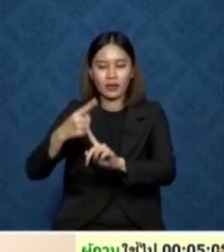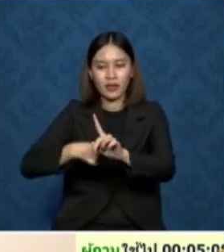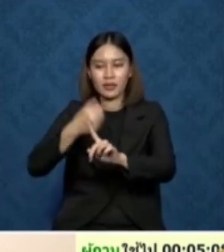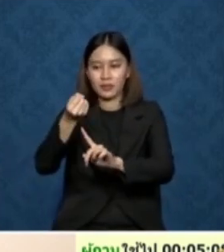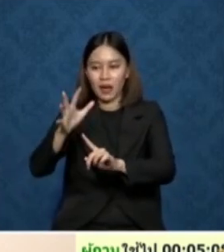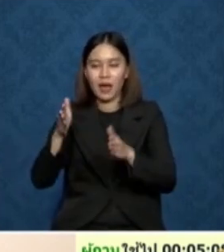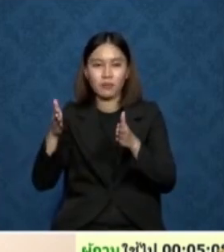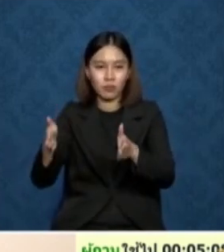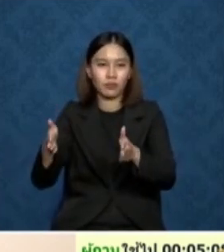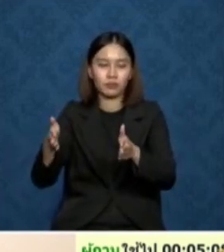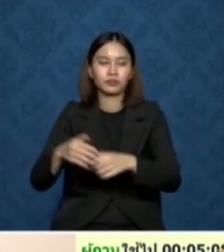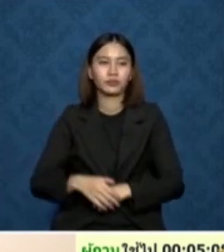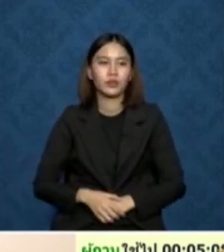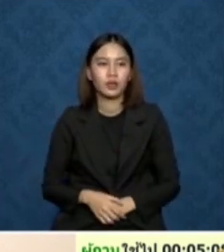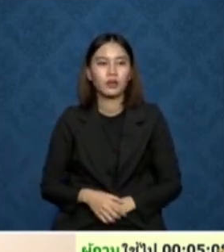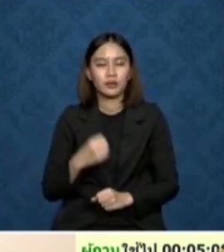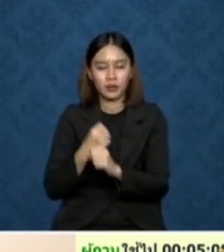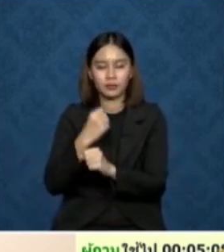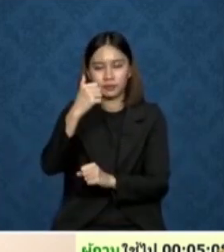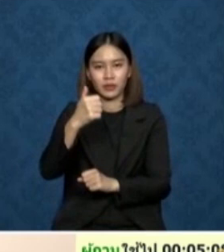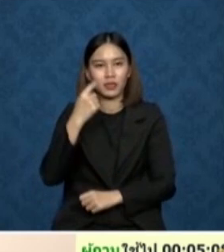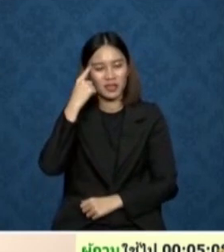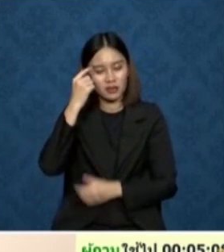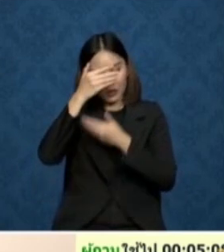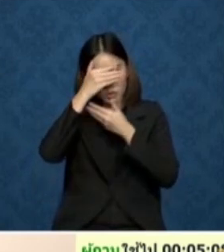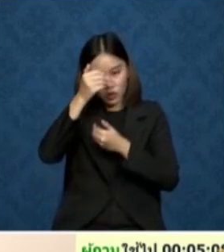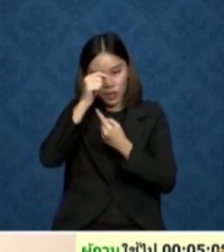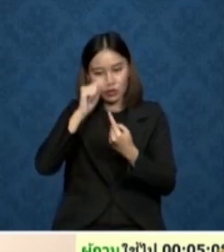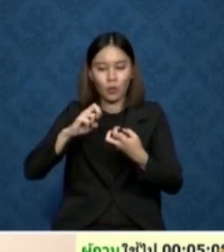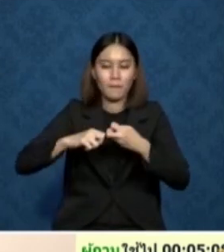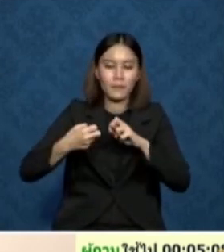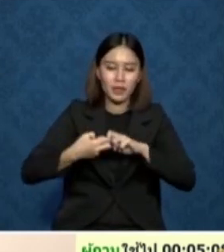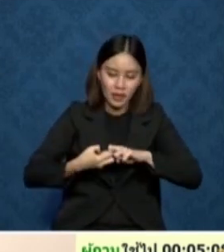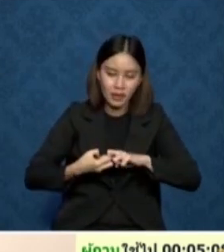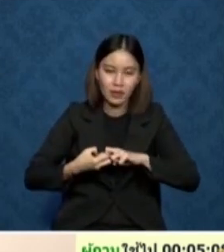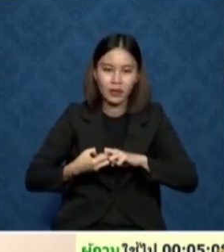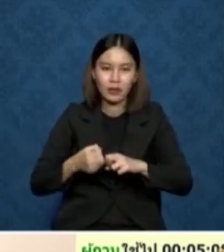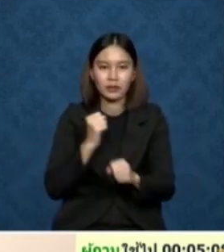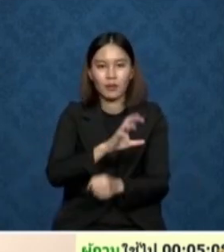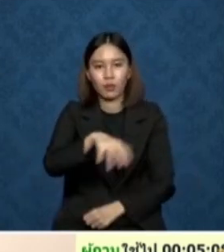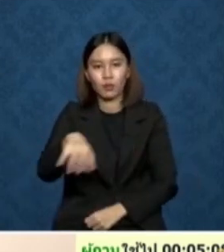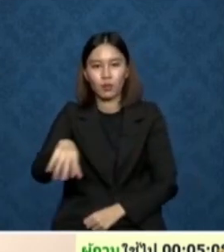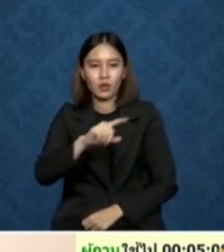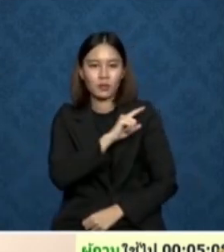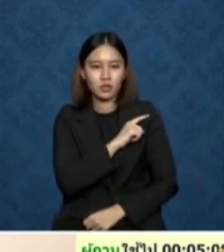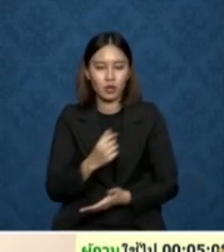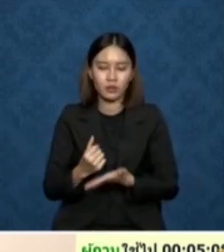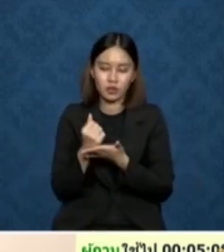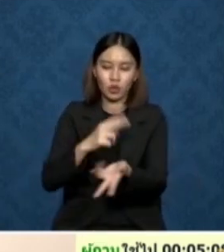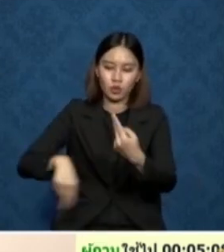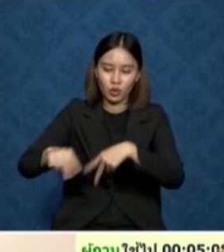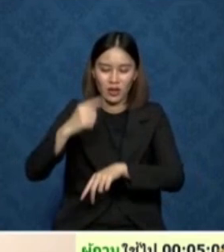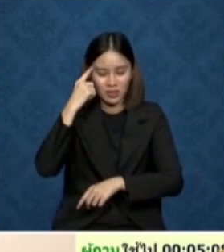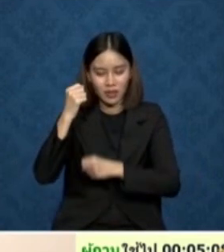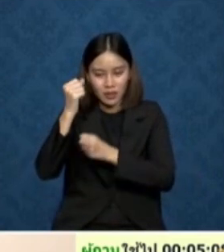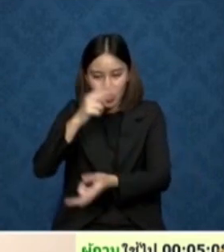เดือน แลก็สามาร ทำได้เพรฉากสนใจ ทั้งสภาพปัหาและ็หน่วยงาน ทเกี่ว Oklahoma to render to planetและเร